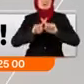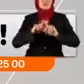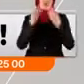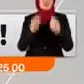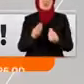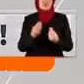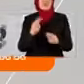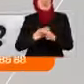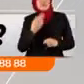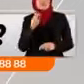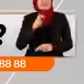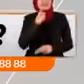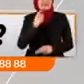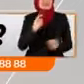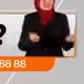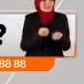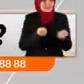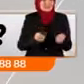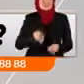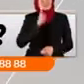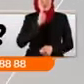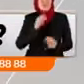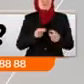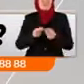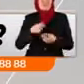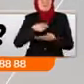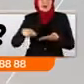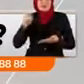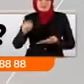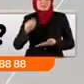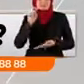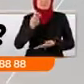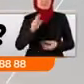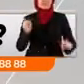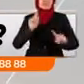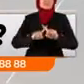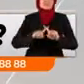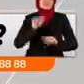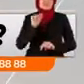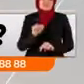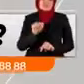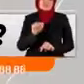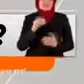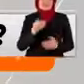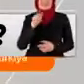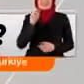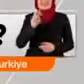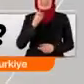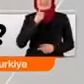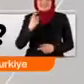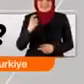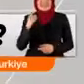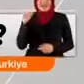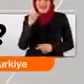çalıştı Songül'ü maaşıyla 8 çarpıyor ama sekiz yıl 3 ay beş gün çalıştı dolayısıyla her gün de son brüt maaştan